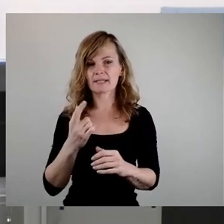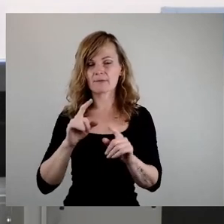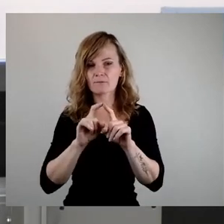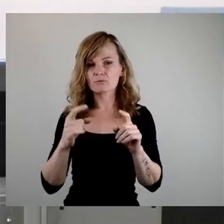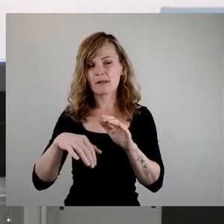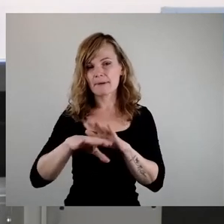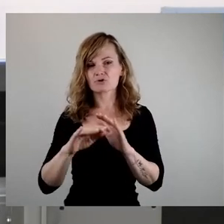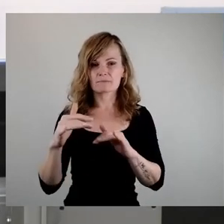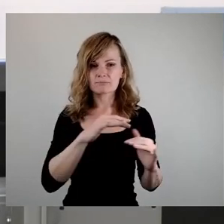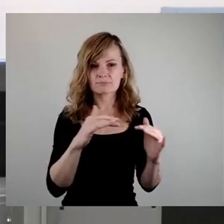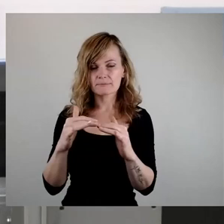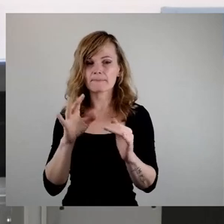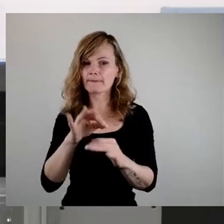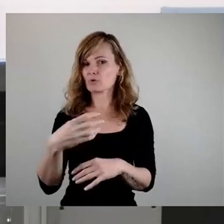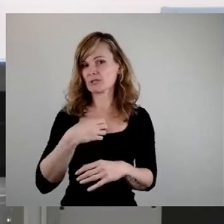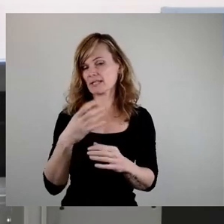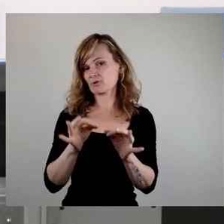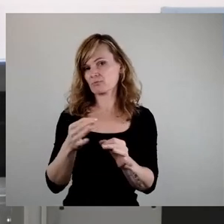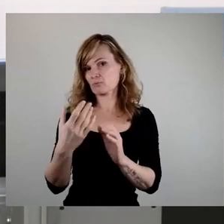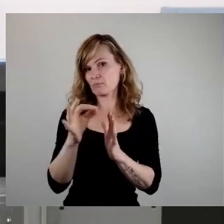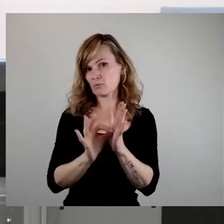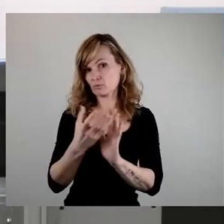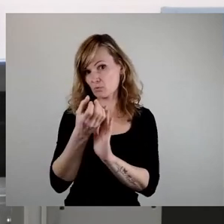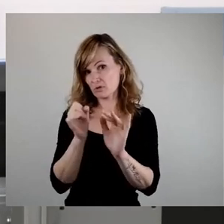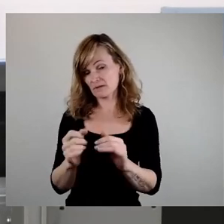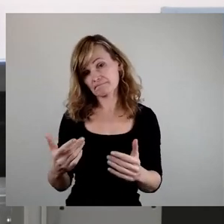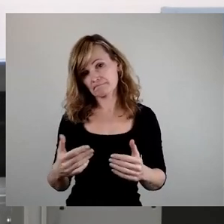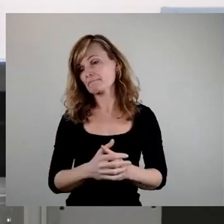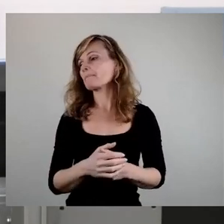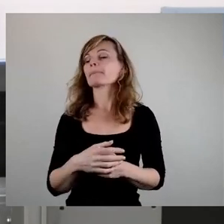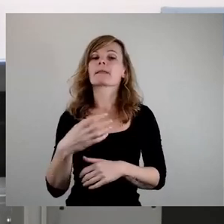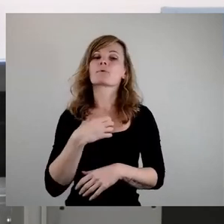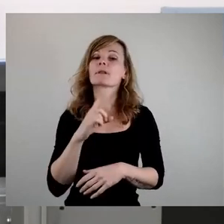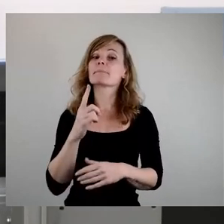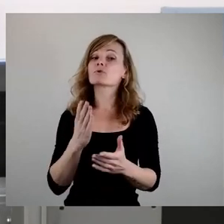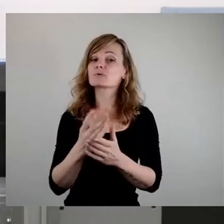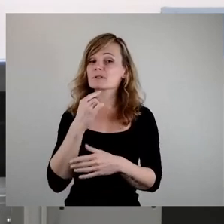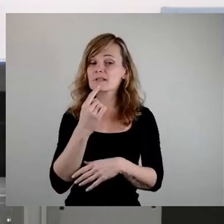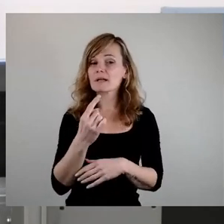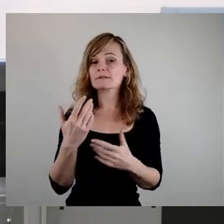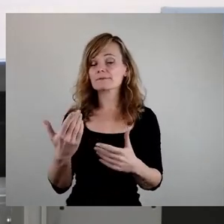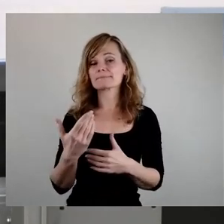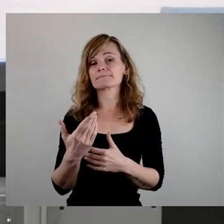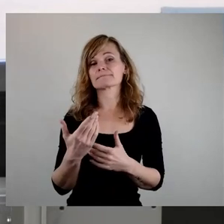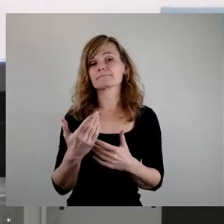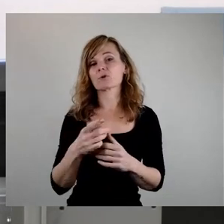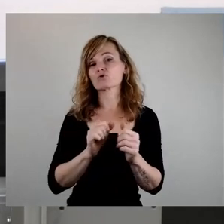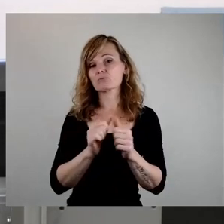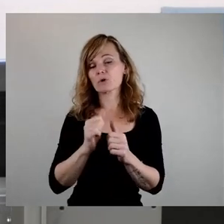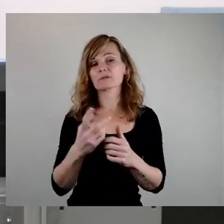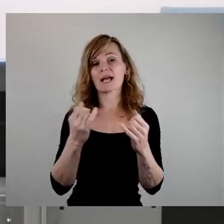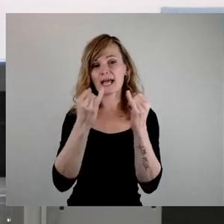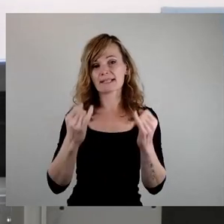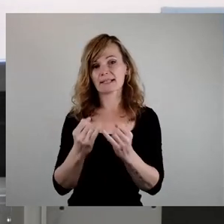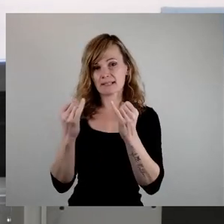entsprechend dann für Dresden auch Punkte zu holen. Ein großes Problem ist auch schon angesprochen worden dann, dass in den ganzen Sporteinrichtungen, insbesondere eben